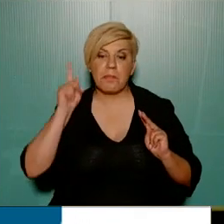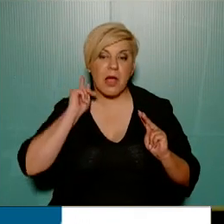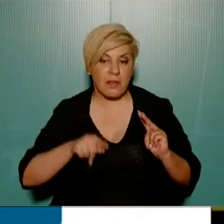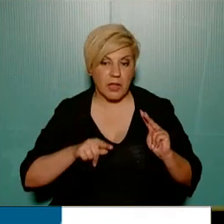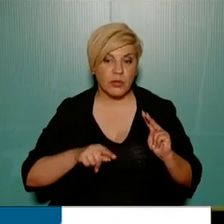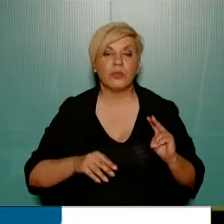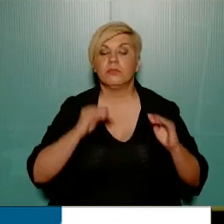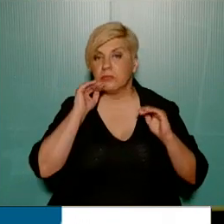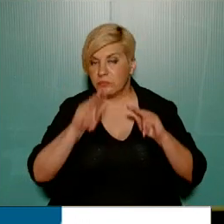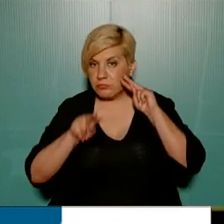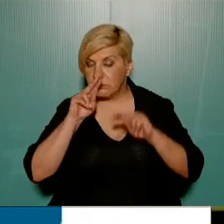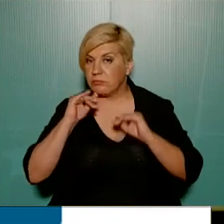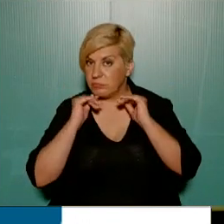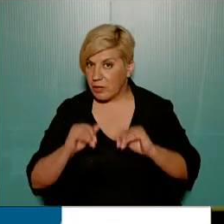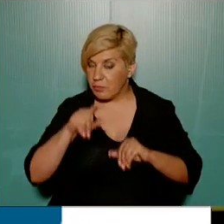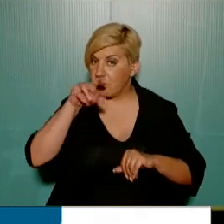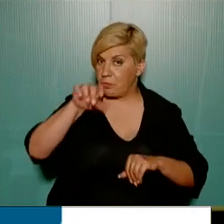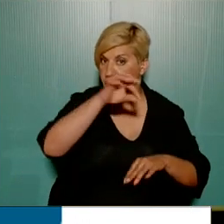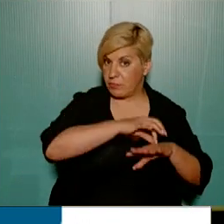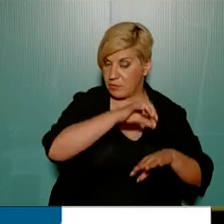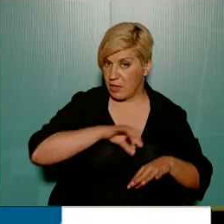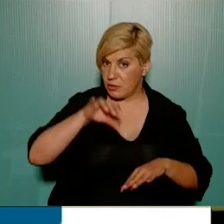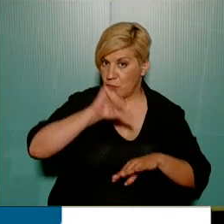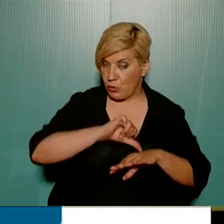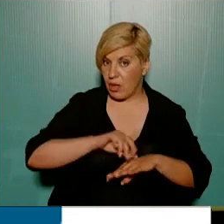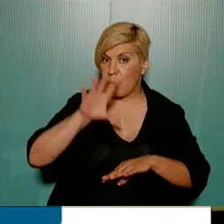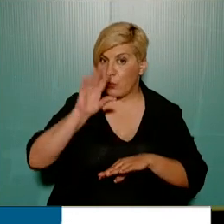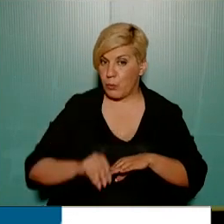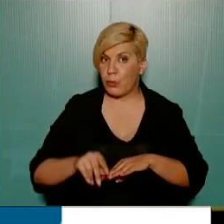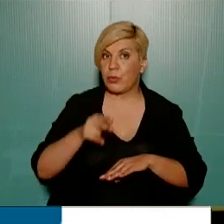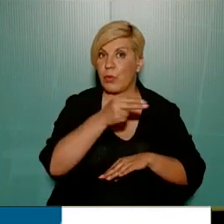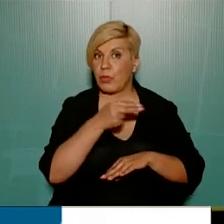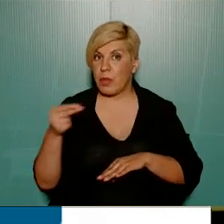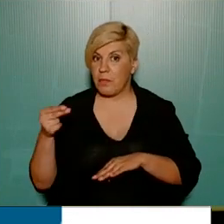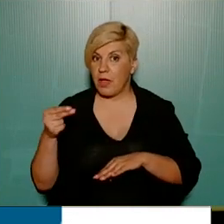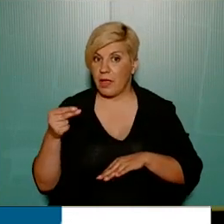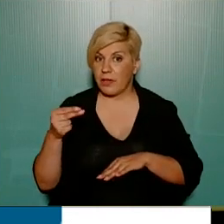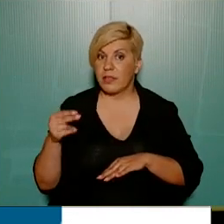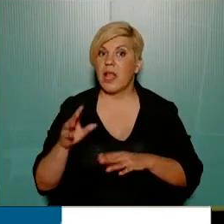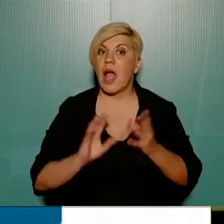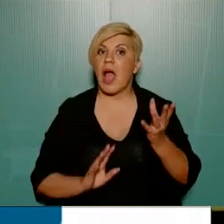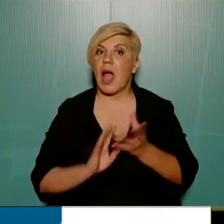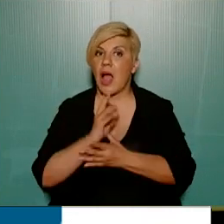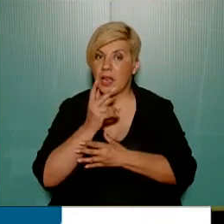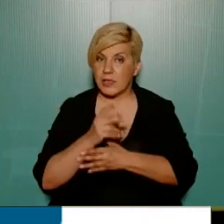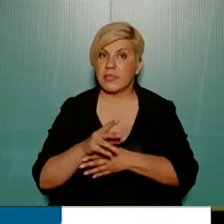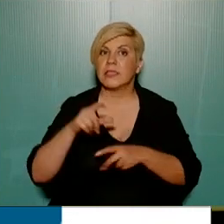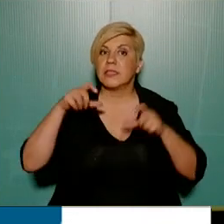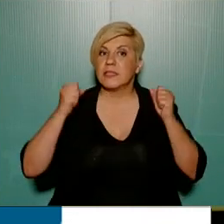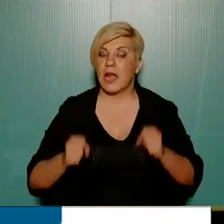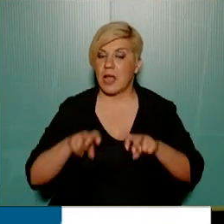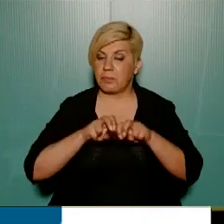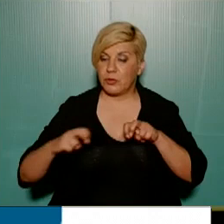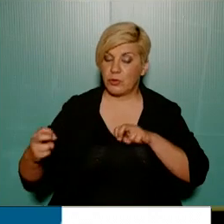παραβατικότητας που παρατηρείται σε συγκεκριμένα σημεία της πόλης. Αναφορικά με το μείζον ζήτημα της ανάπτυξης